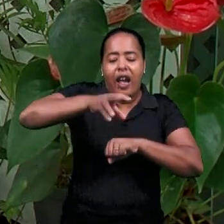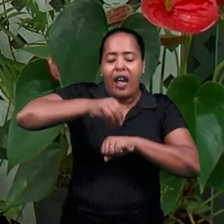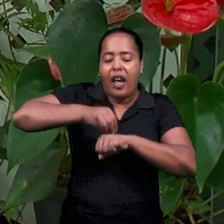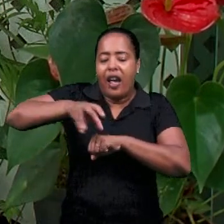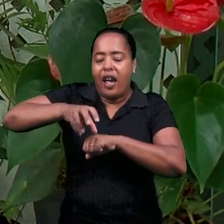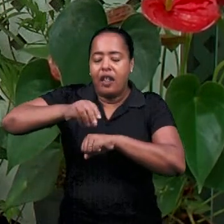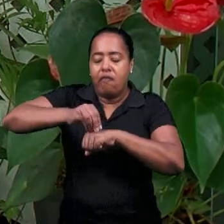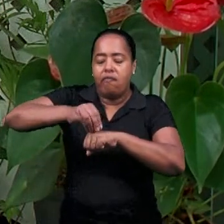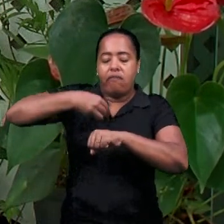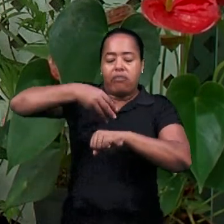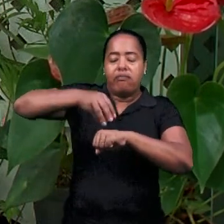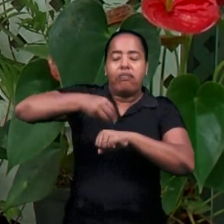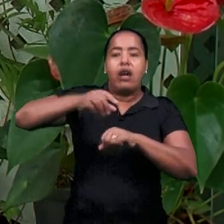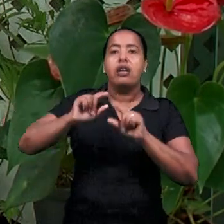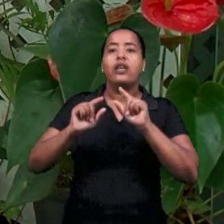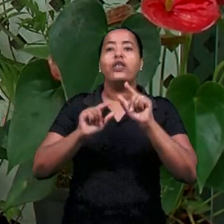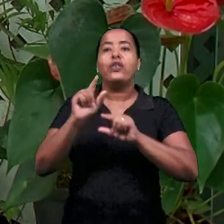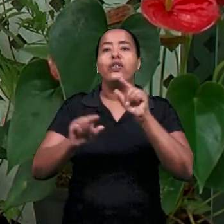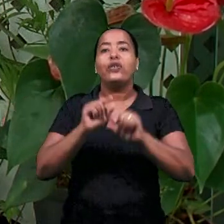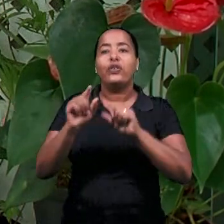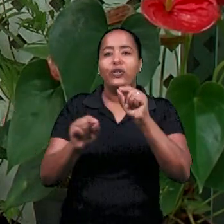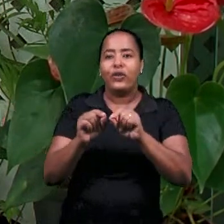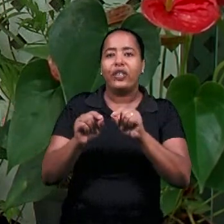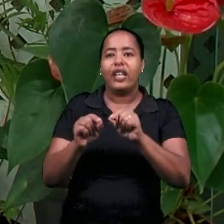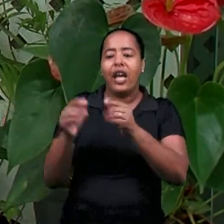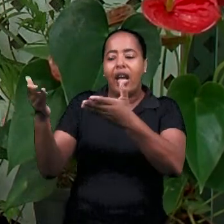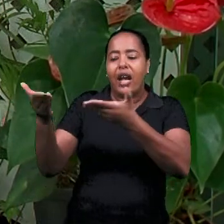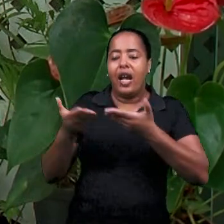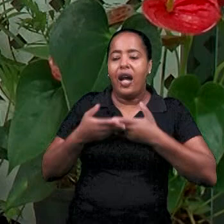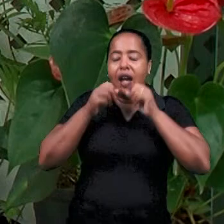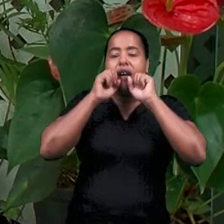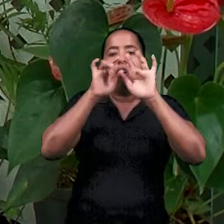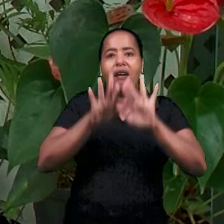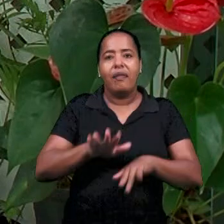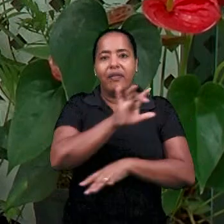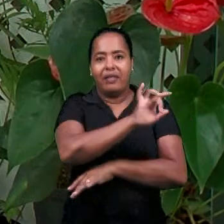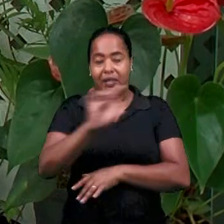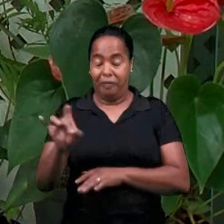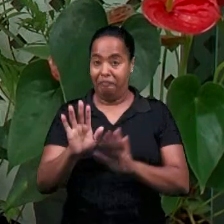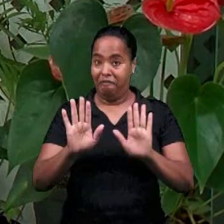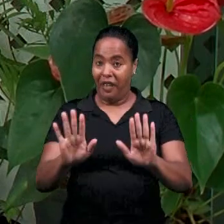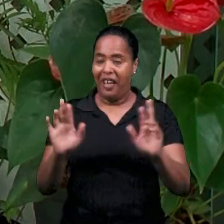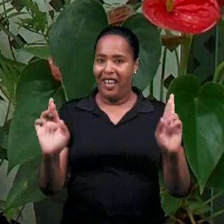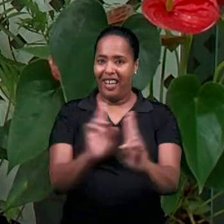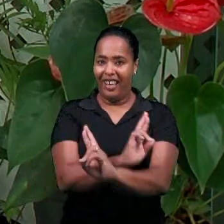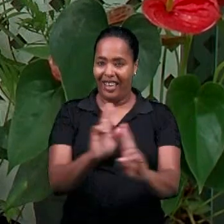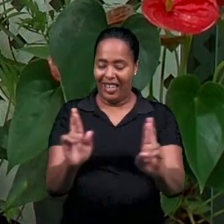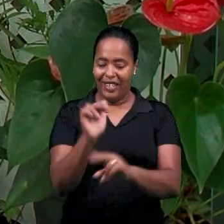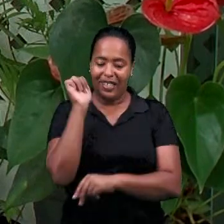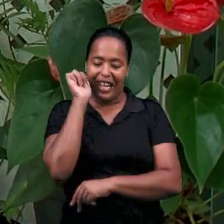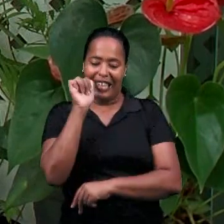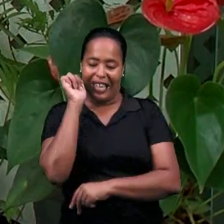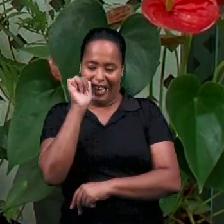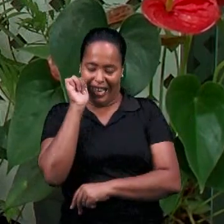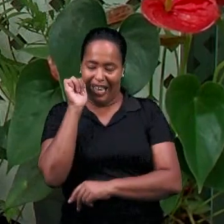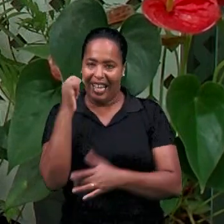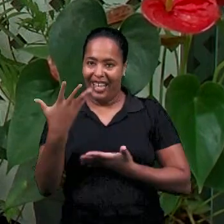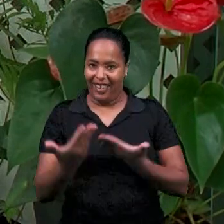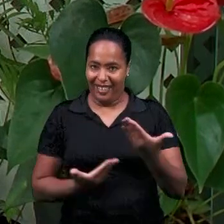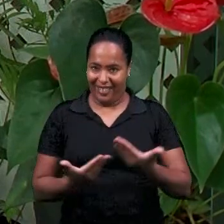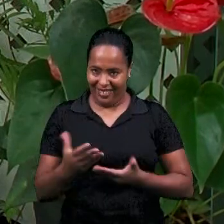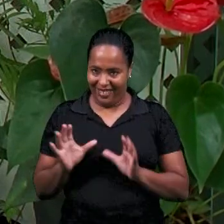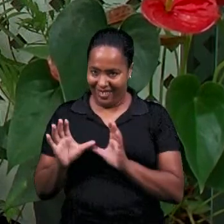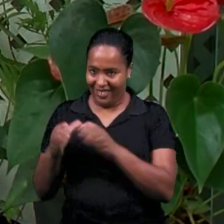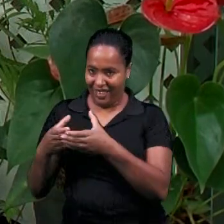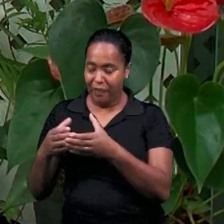comme des indicateurs de ce qu'ils ont reçu, ça a été extraordinaire. Par rapport aux sœurs,